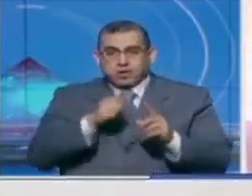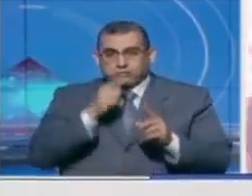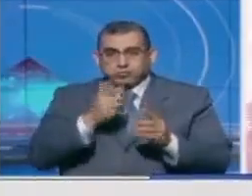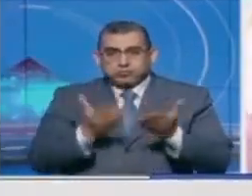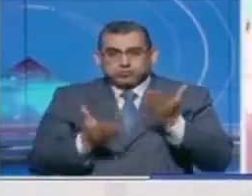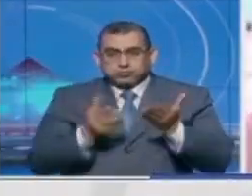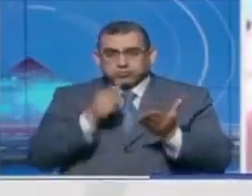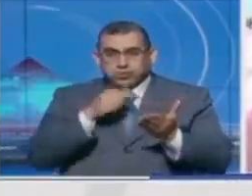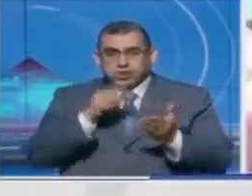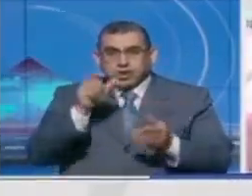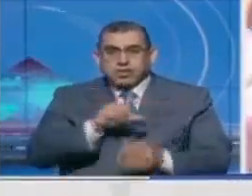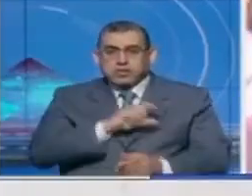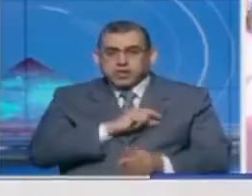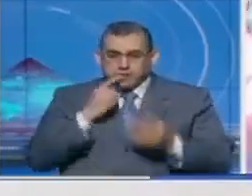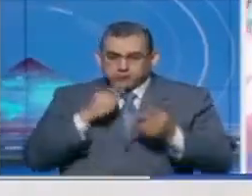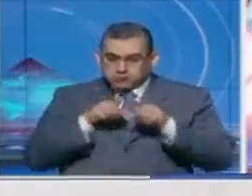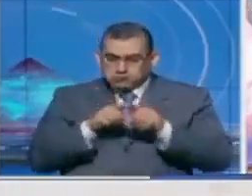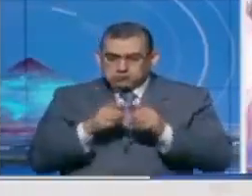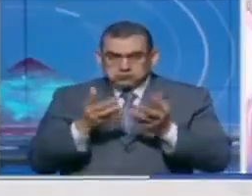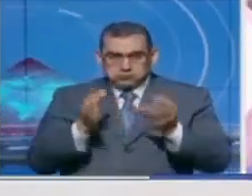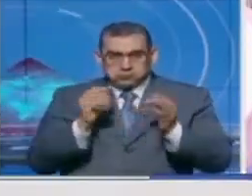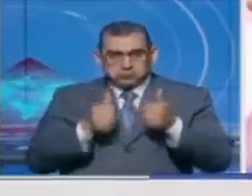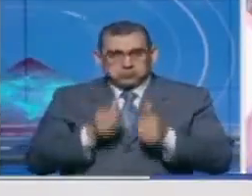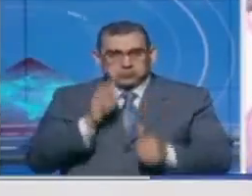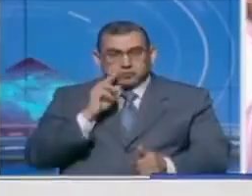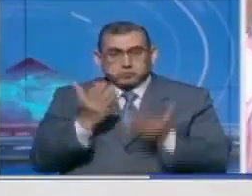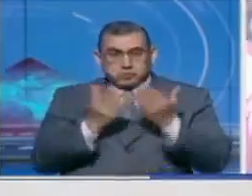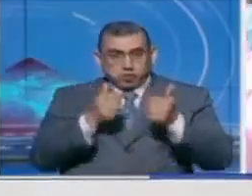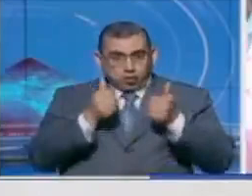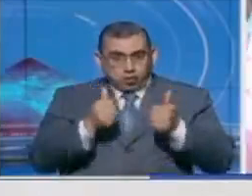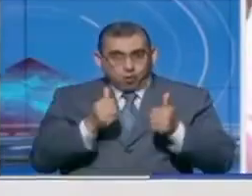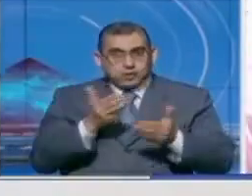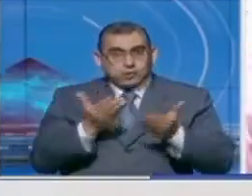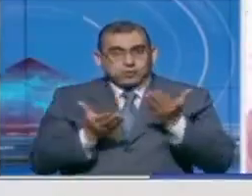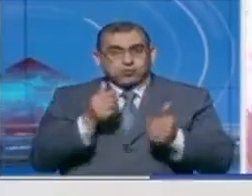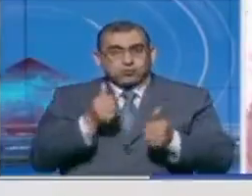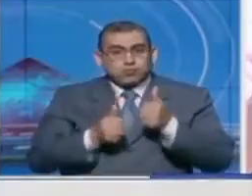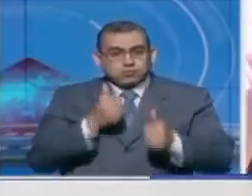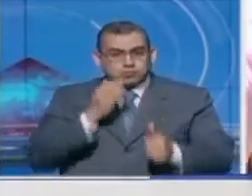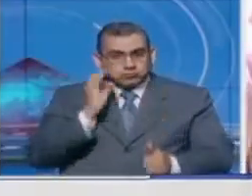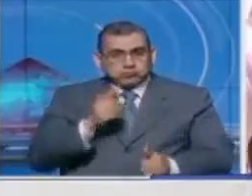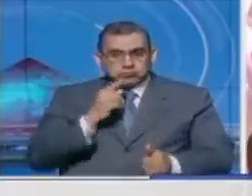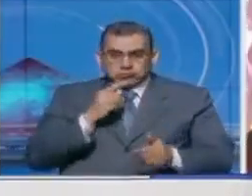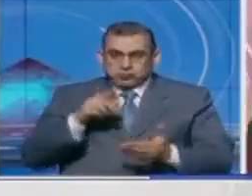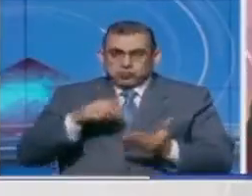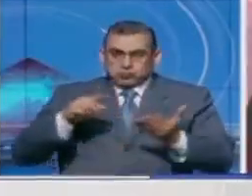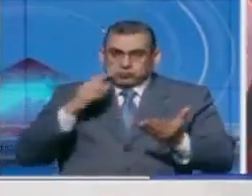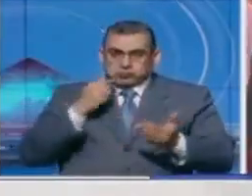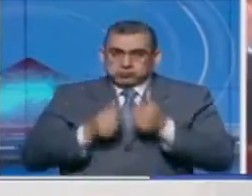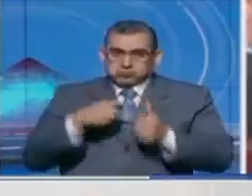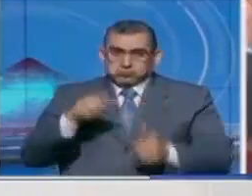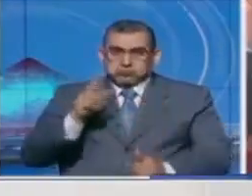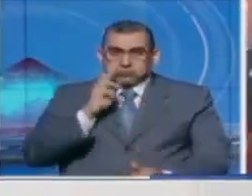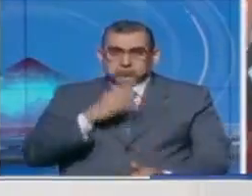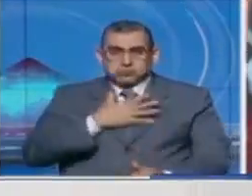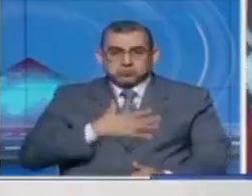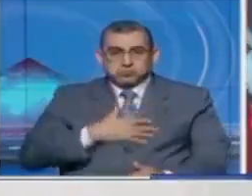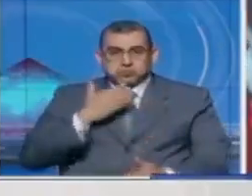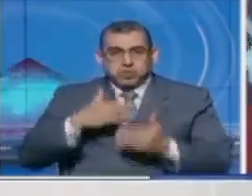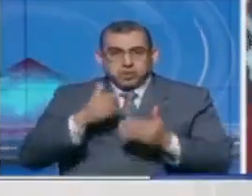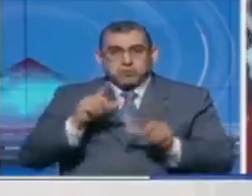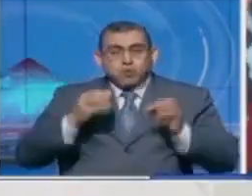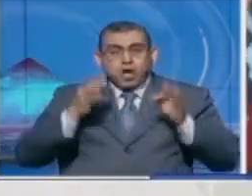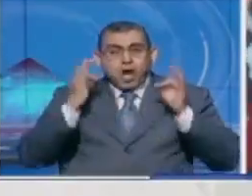مستوى الطالب المتوسط، يعني اللي مذاكر كويس واللي مركز في الاسئله بتركات هيقدر يحل. النحو ما كانش احسن حاجه